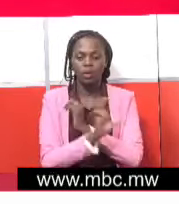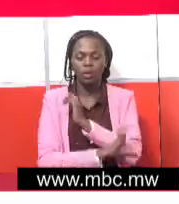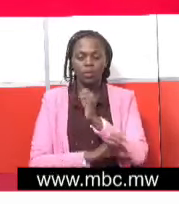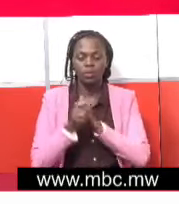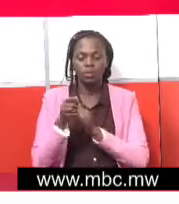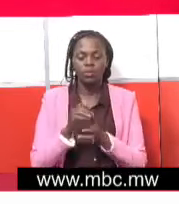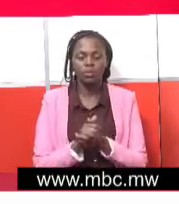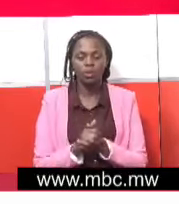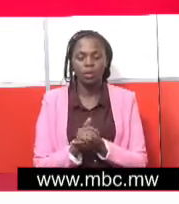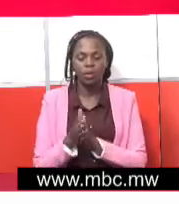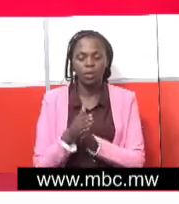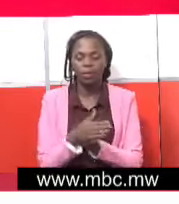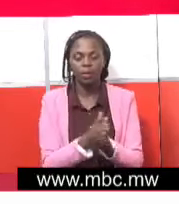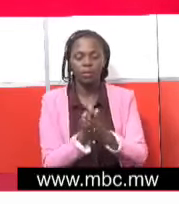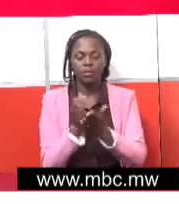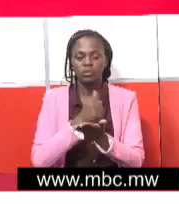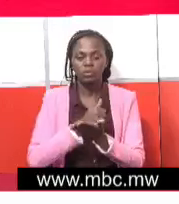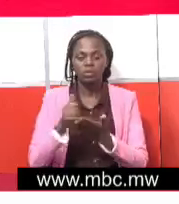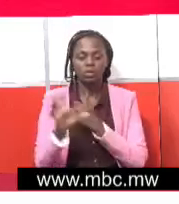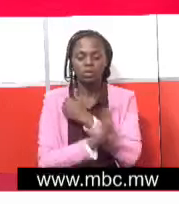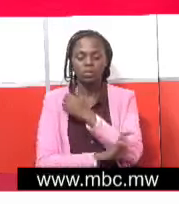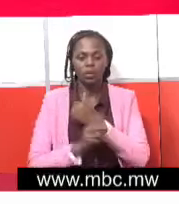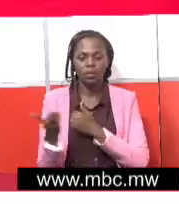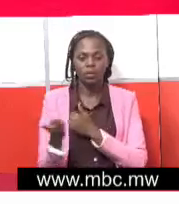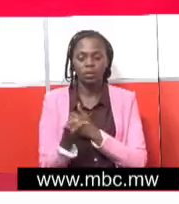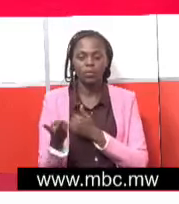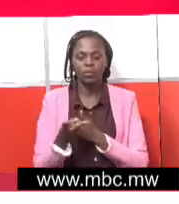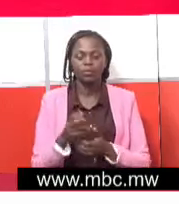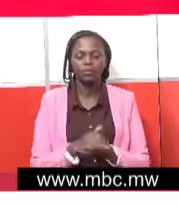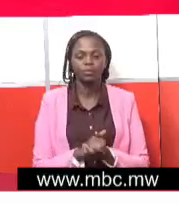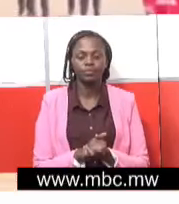pa nkhani zopindulira maiko awiriwa.